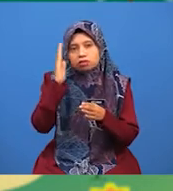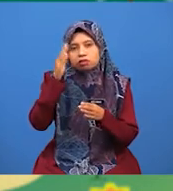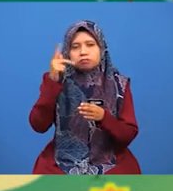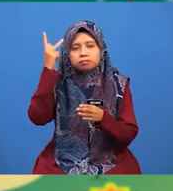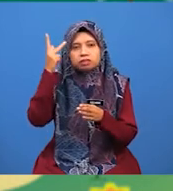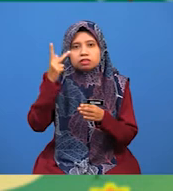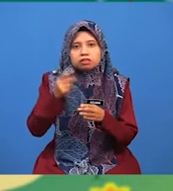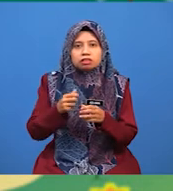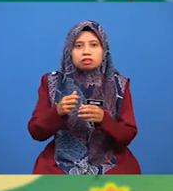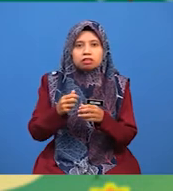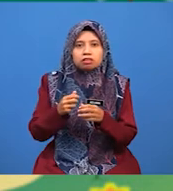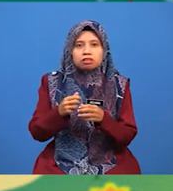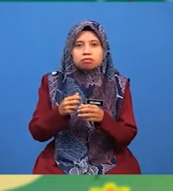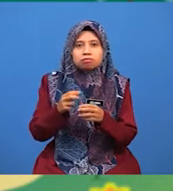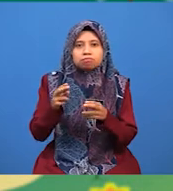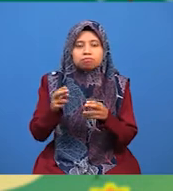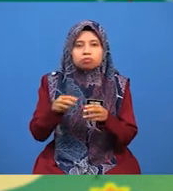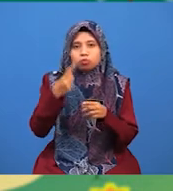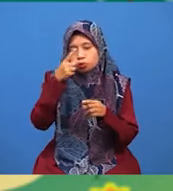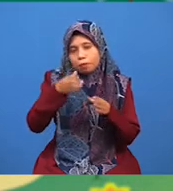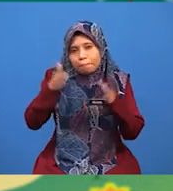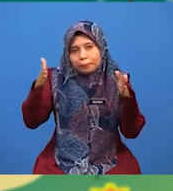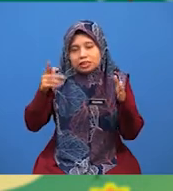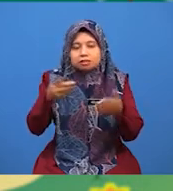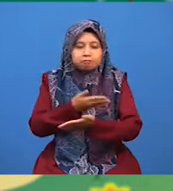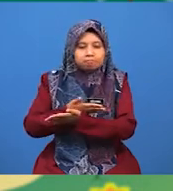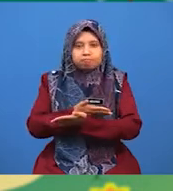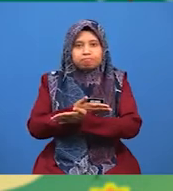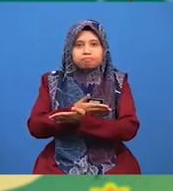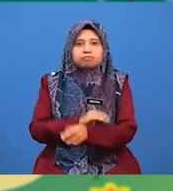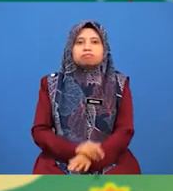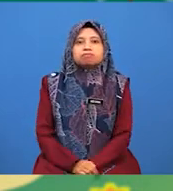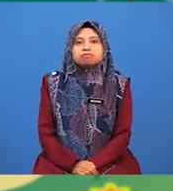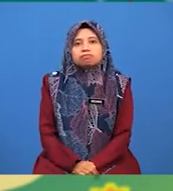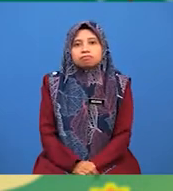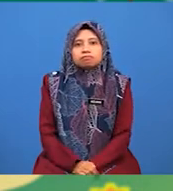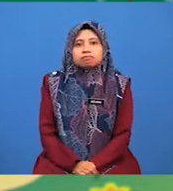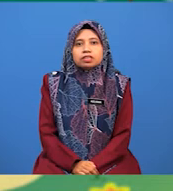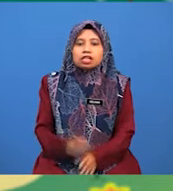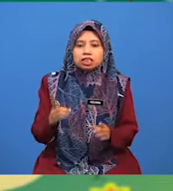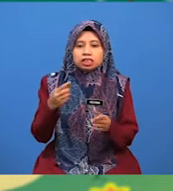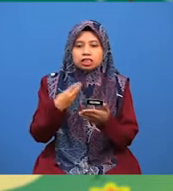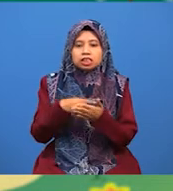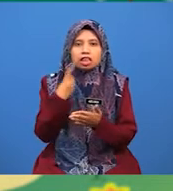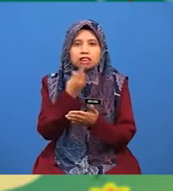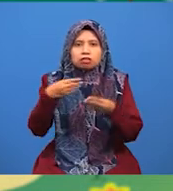dikenang, membanting tulang besarkan kami. Sehingga kita bertemu